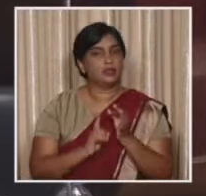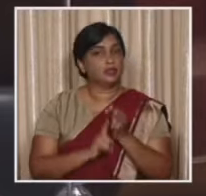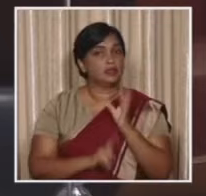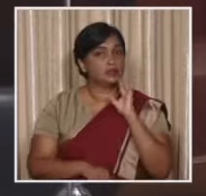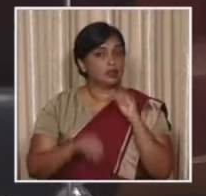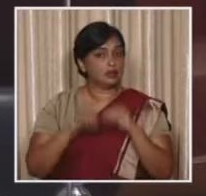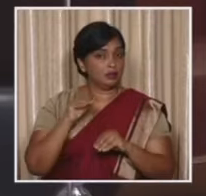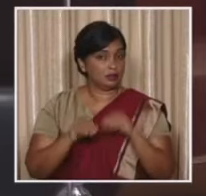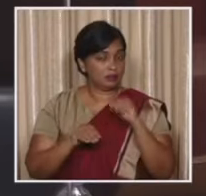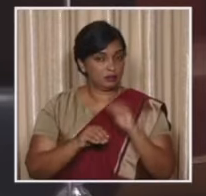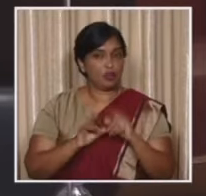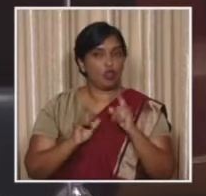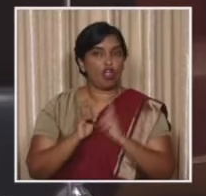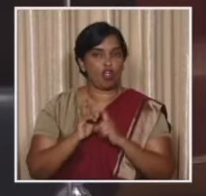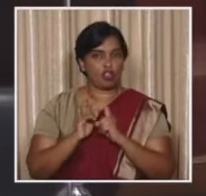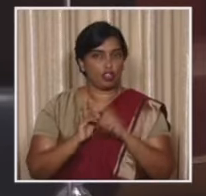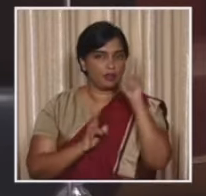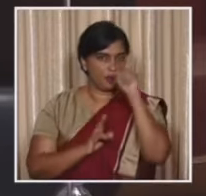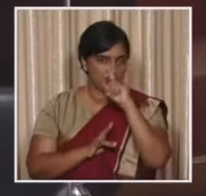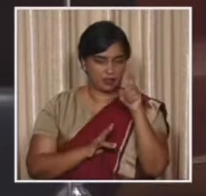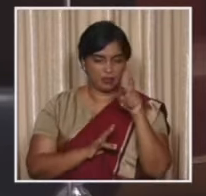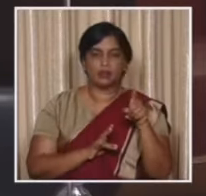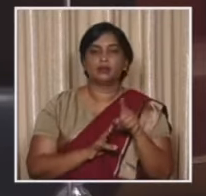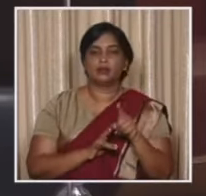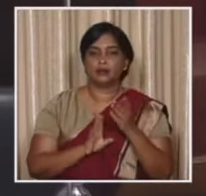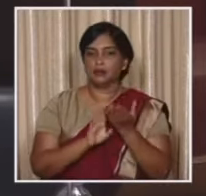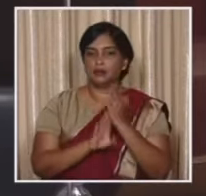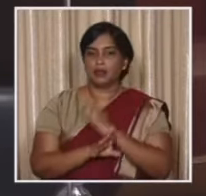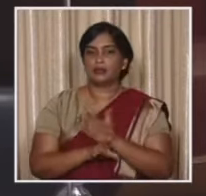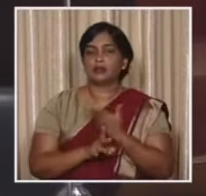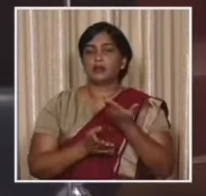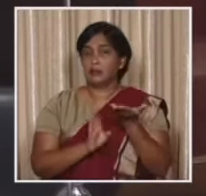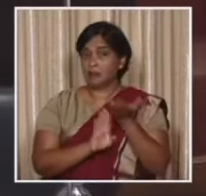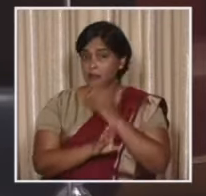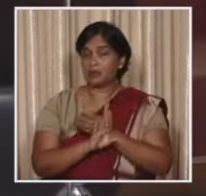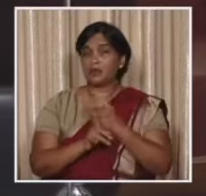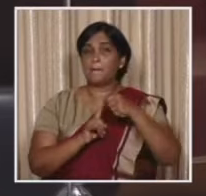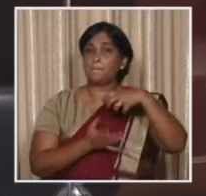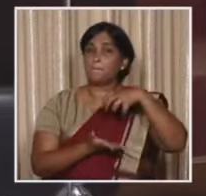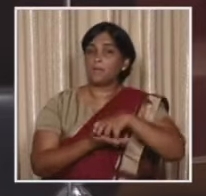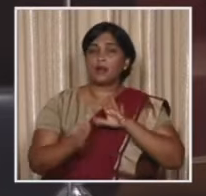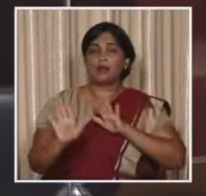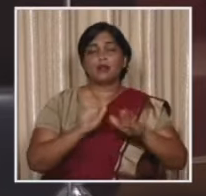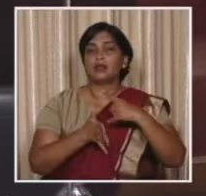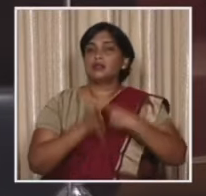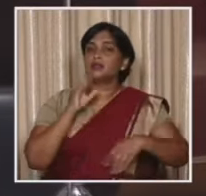ජනාධිපතිවරණ එන්නේ ඔක්තෝබර් මාසේ. ඊට කලින් පළාත් පාලන මැතිවරණ තියෙන්නකෝ.